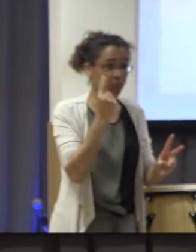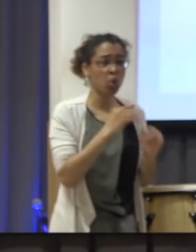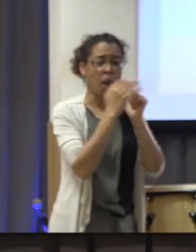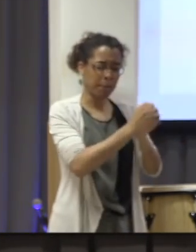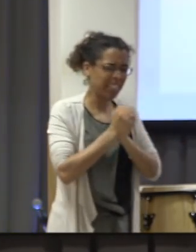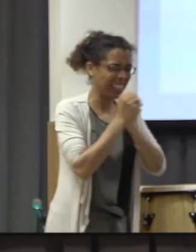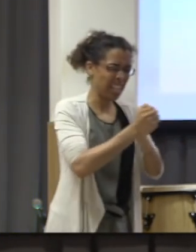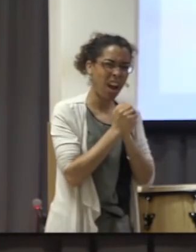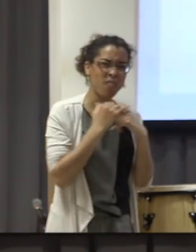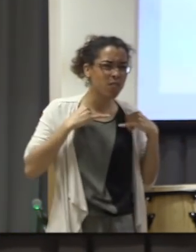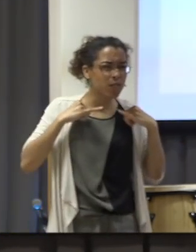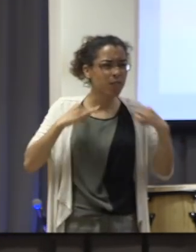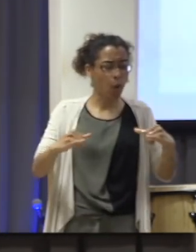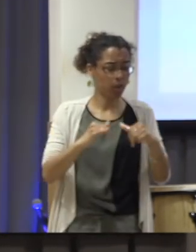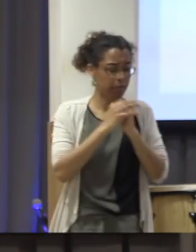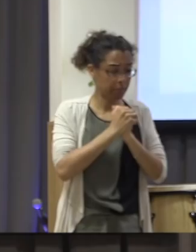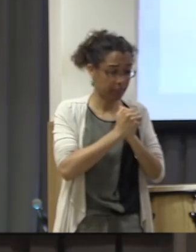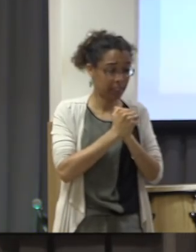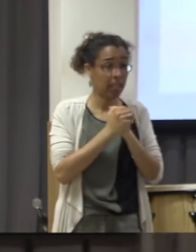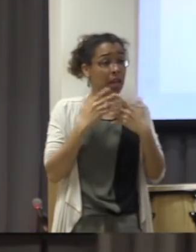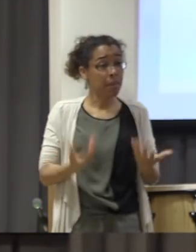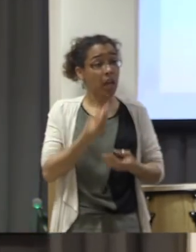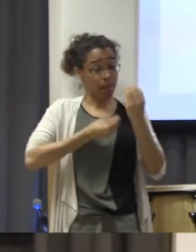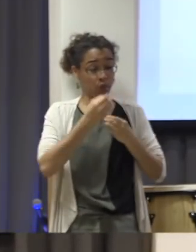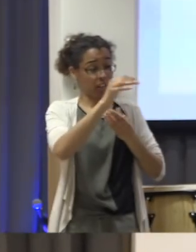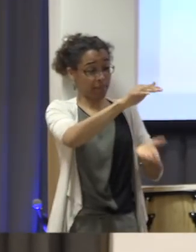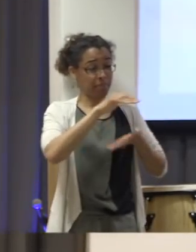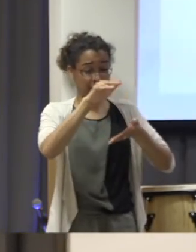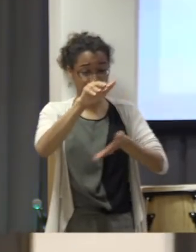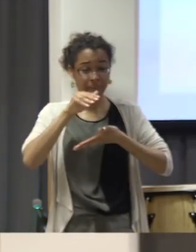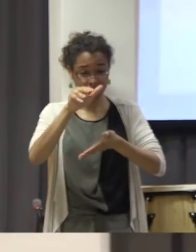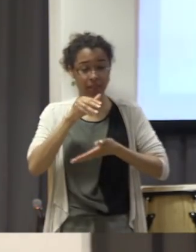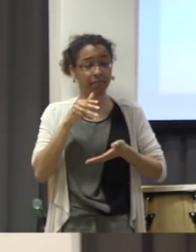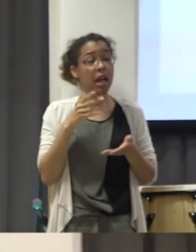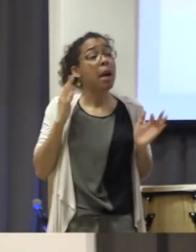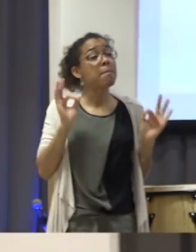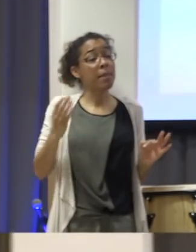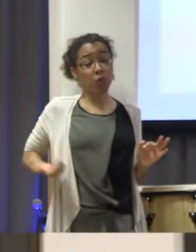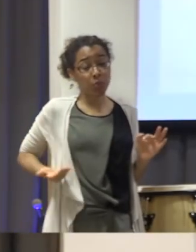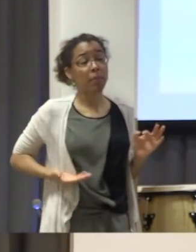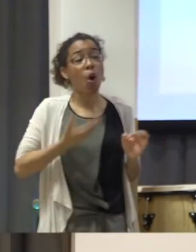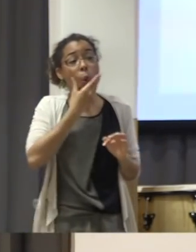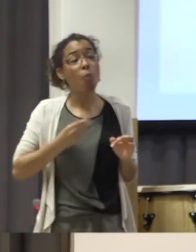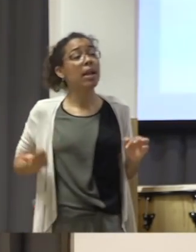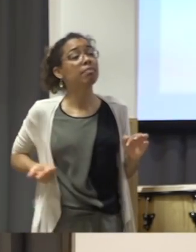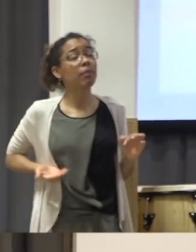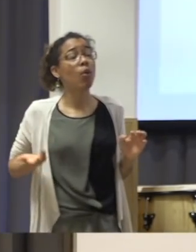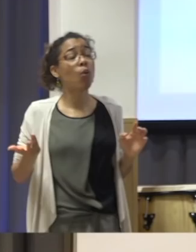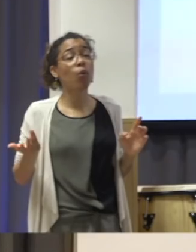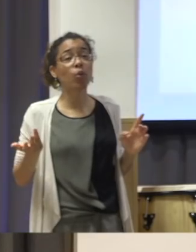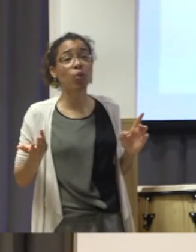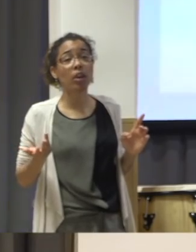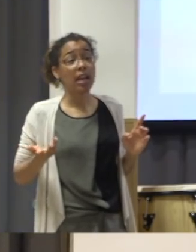prières fortes. Et maintenant qu'on m'apporte à manger, dès qu'une maman, même une belle maman, c'est pas une